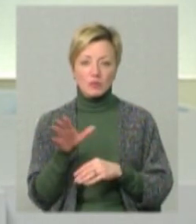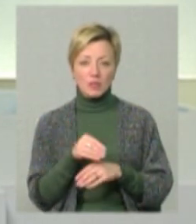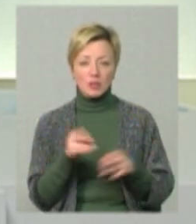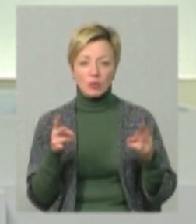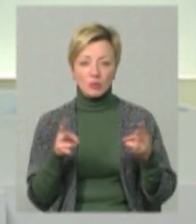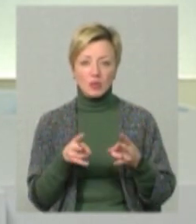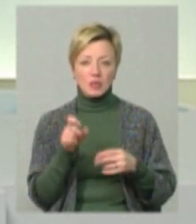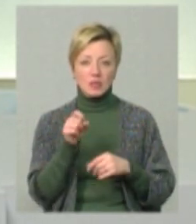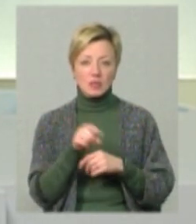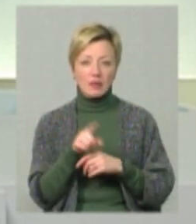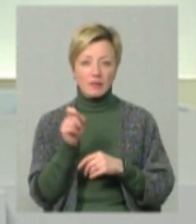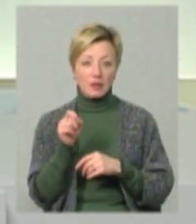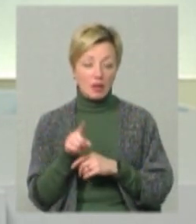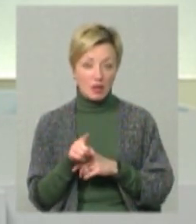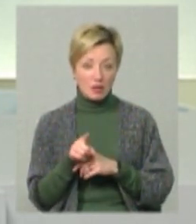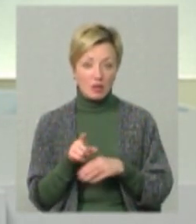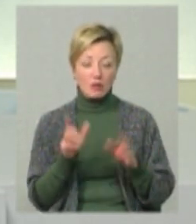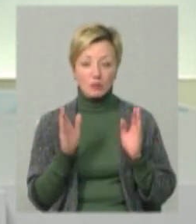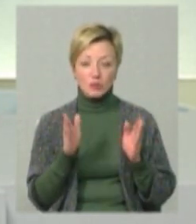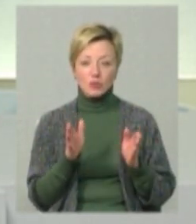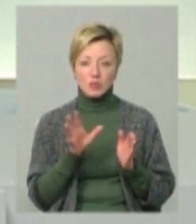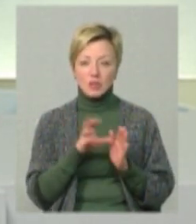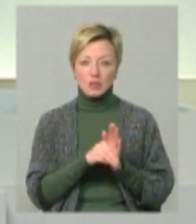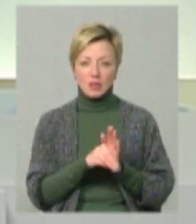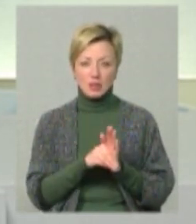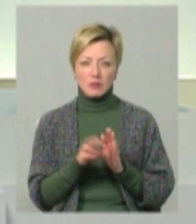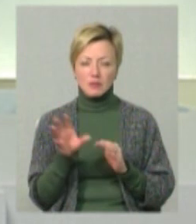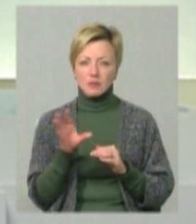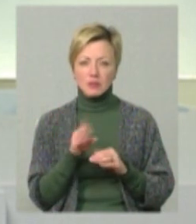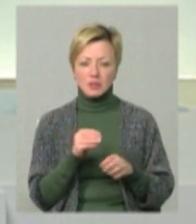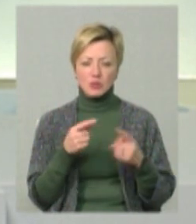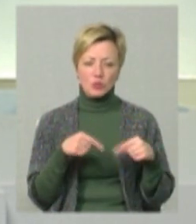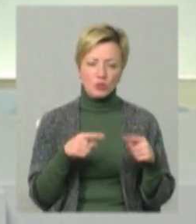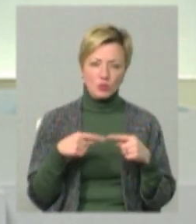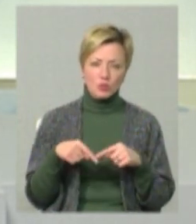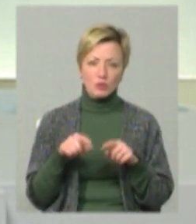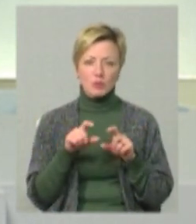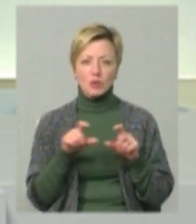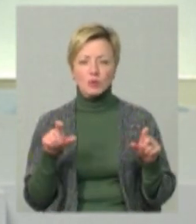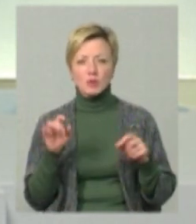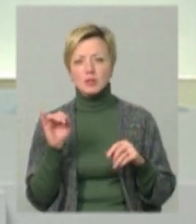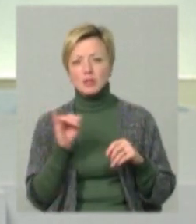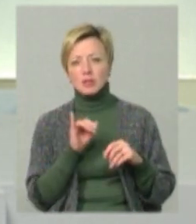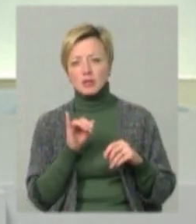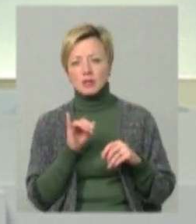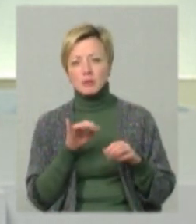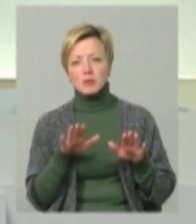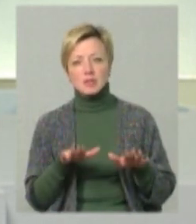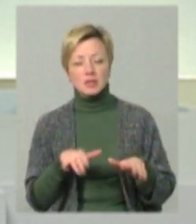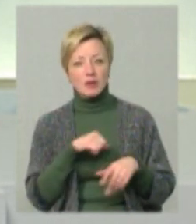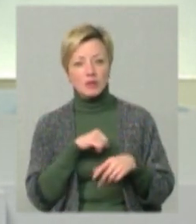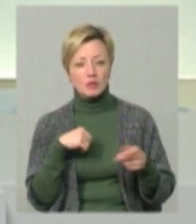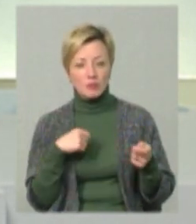всі необхідні завдання. Будуть задіяні абсолютно усі структурні підрозділи і